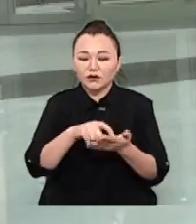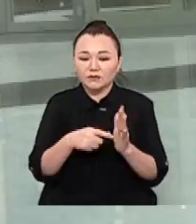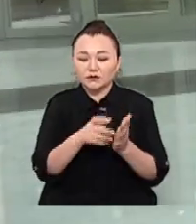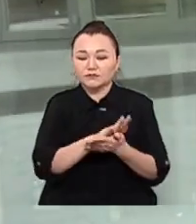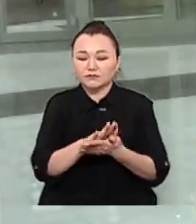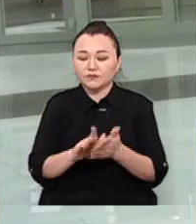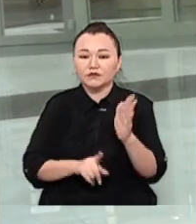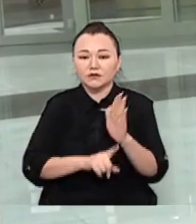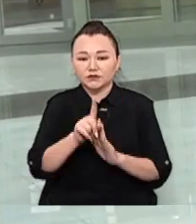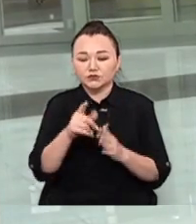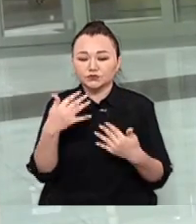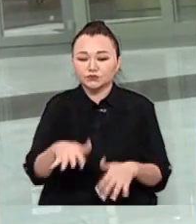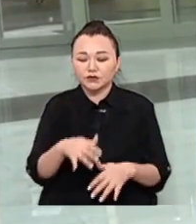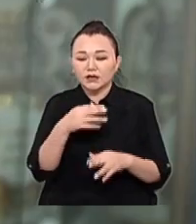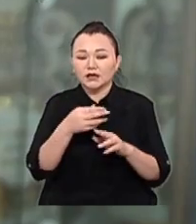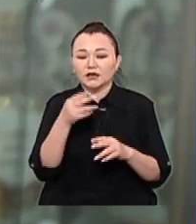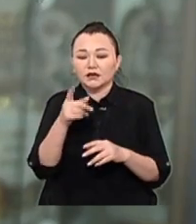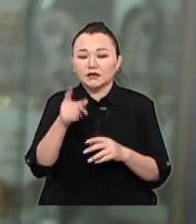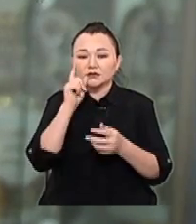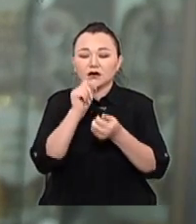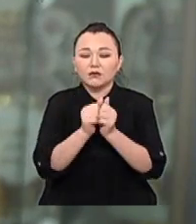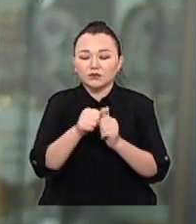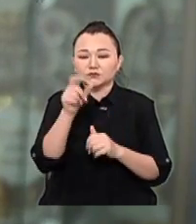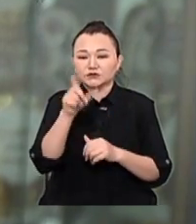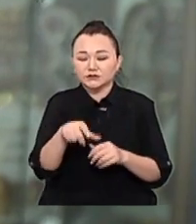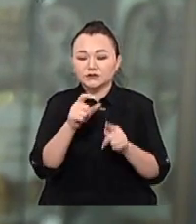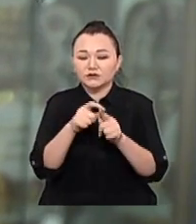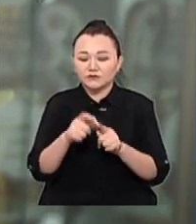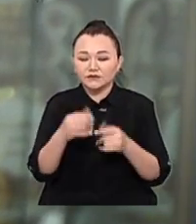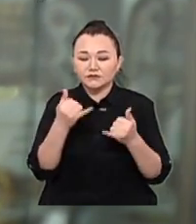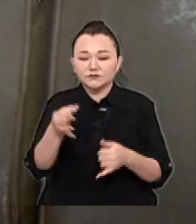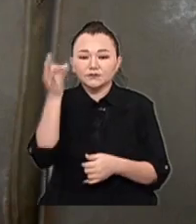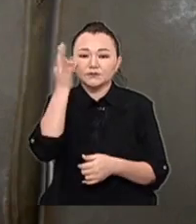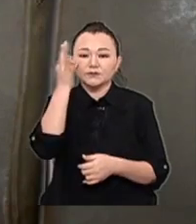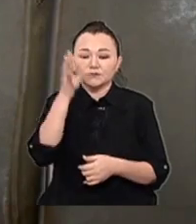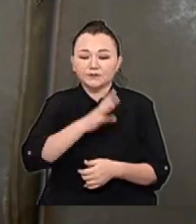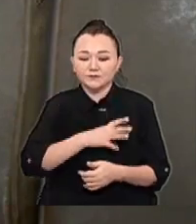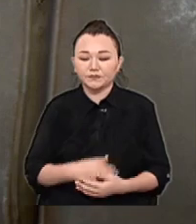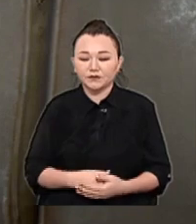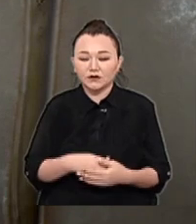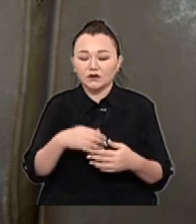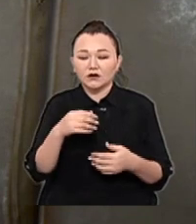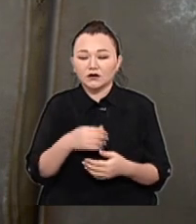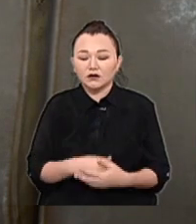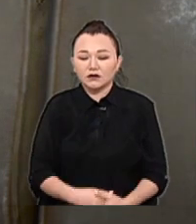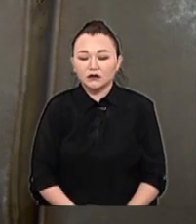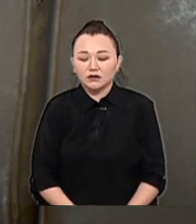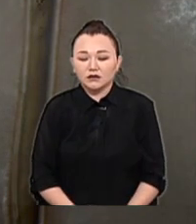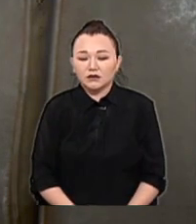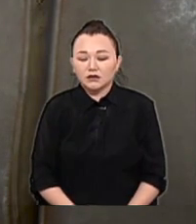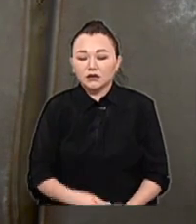реттестіруді бастап кеткен. Ол ел есінде қалған тіркестерін бүгін еске алды. Футболға миллиардтар бөліп